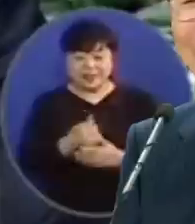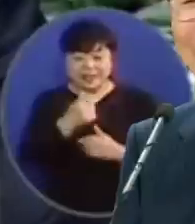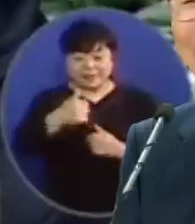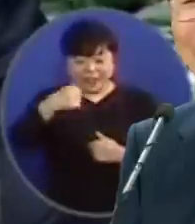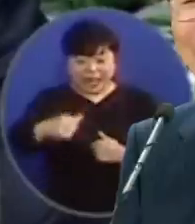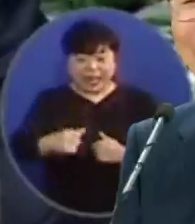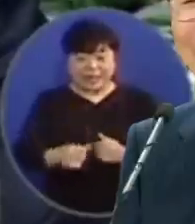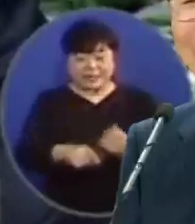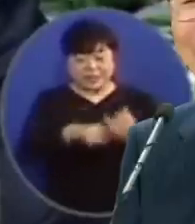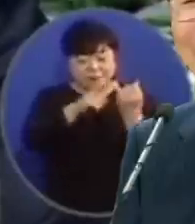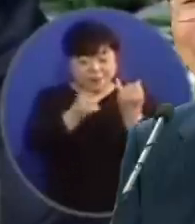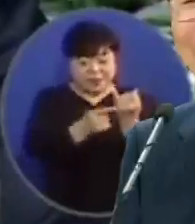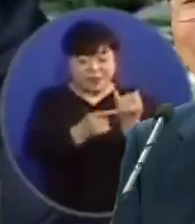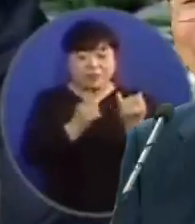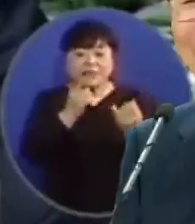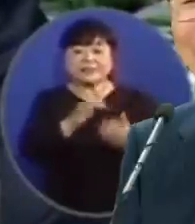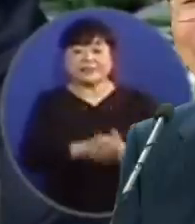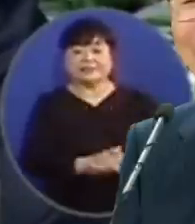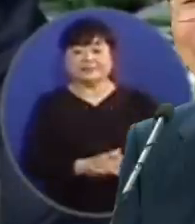잉태할 것을 알릴 때